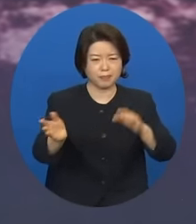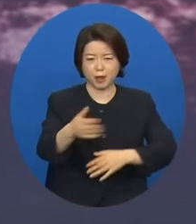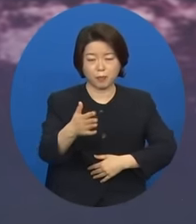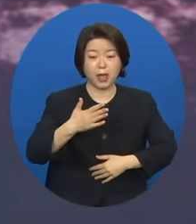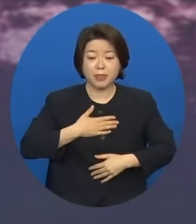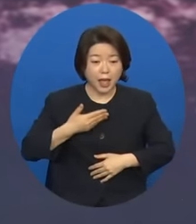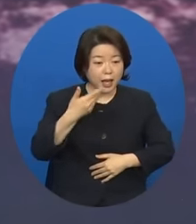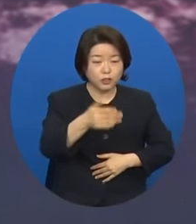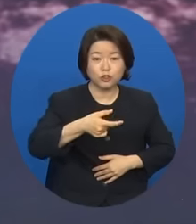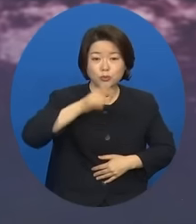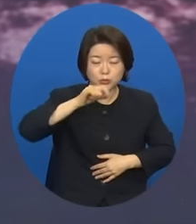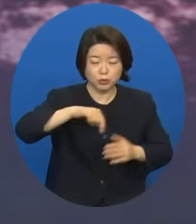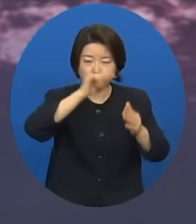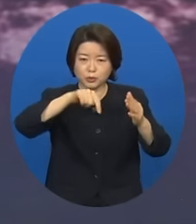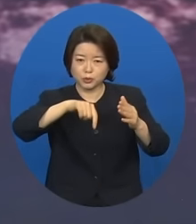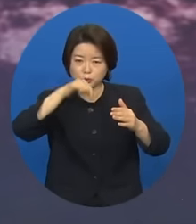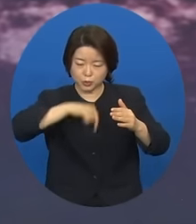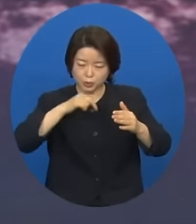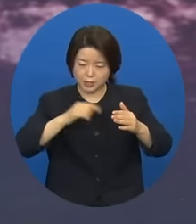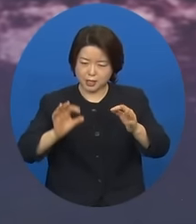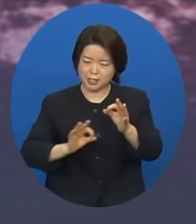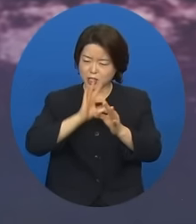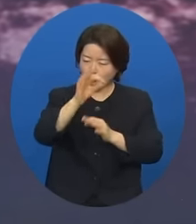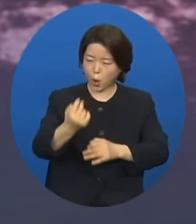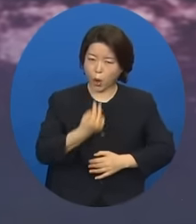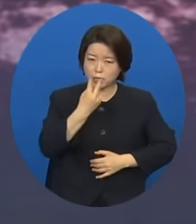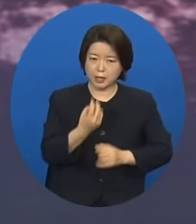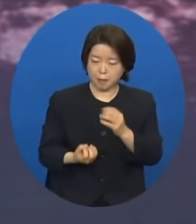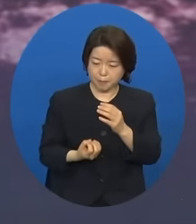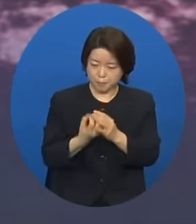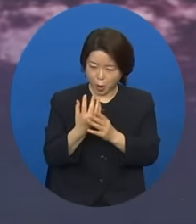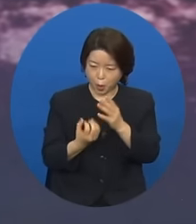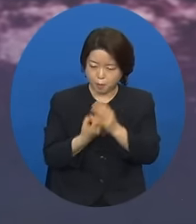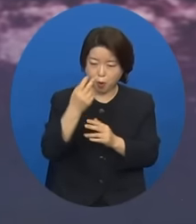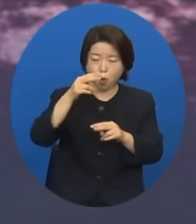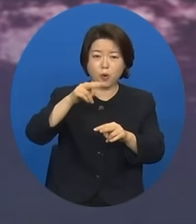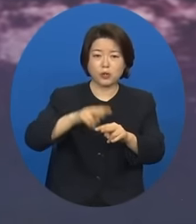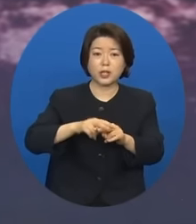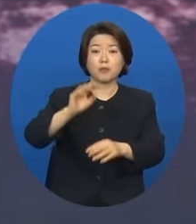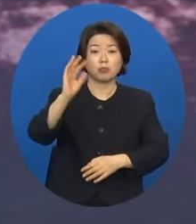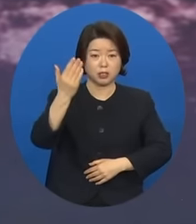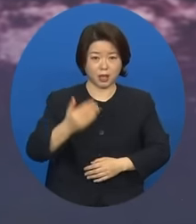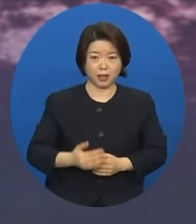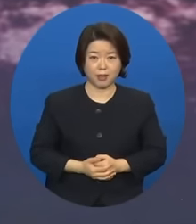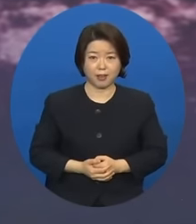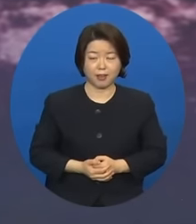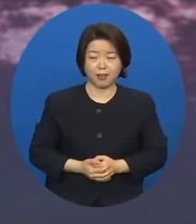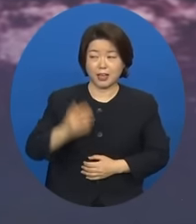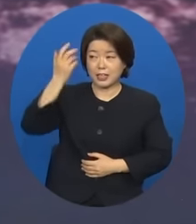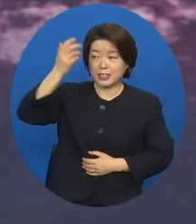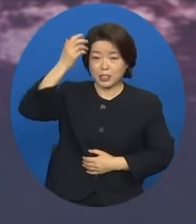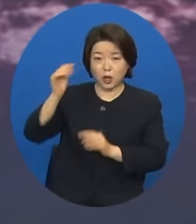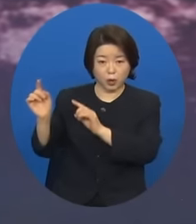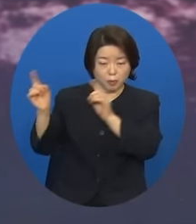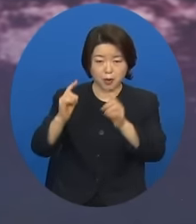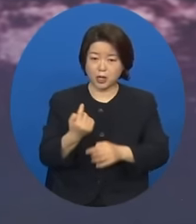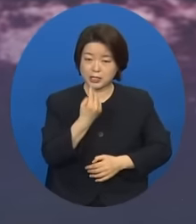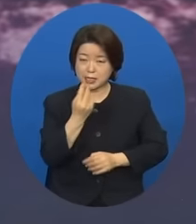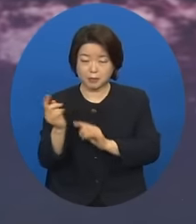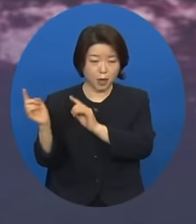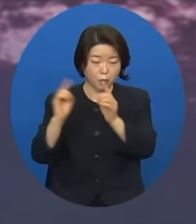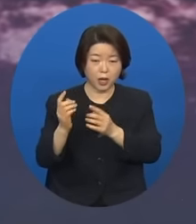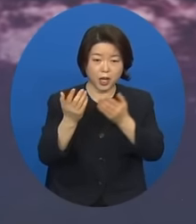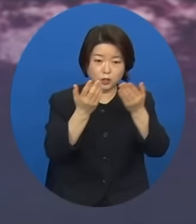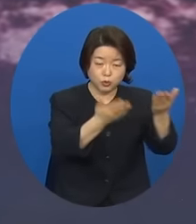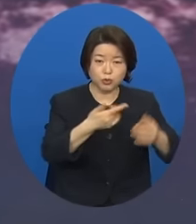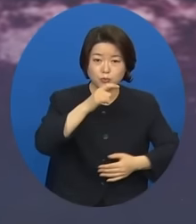물은 그 속에서 영생하도록 솟아나는 샘물이 되리라 그러니까 영혼을 살리고 생명을 살리는 물을 주실